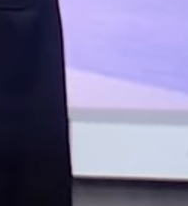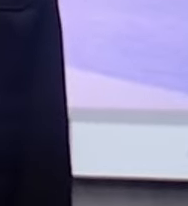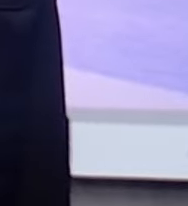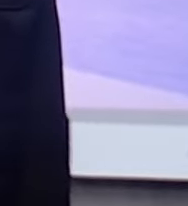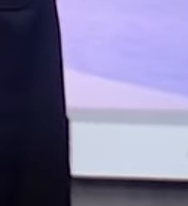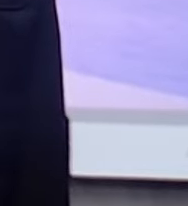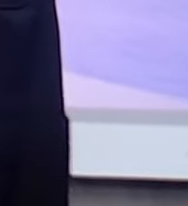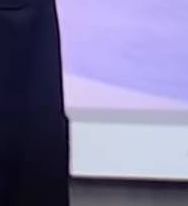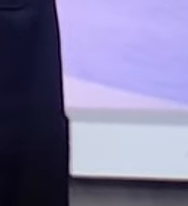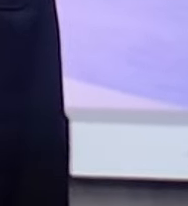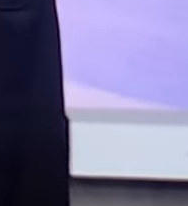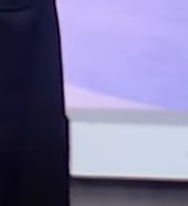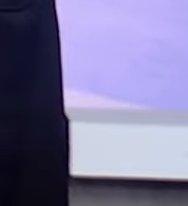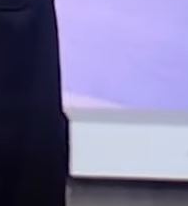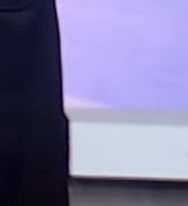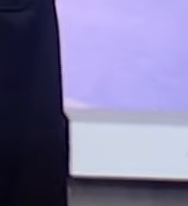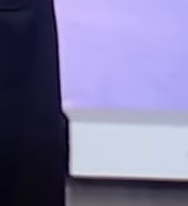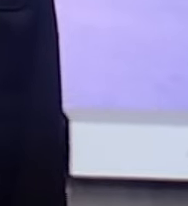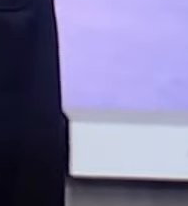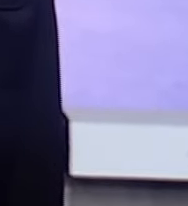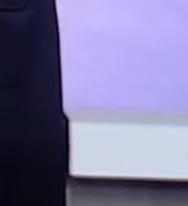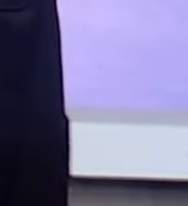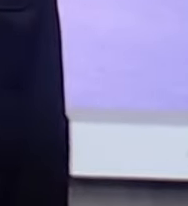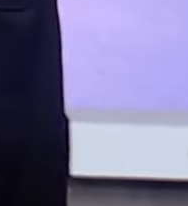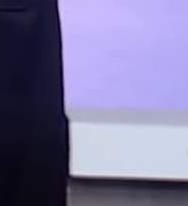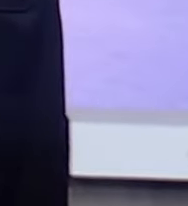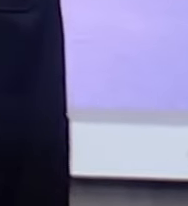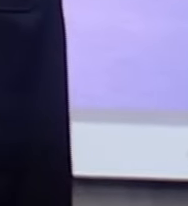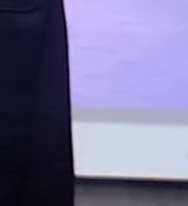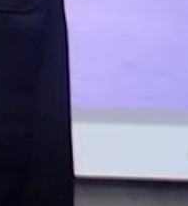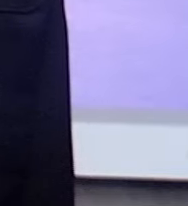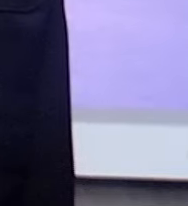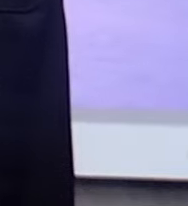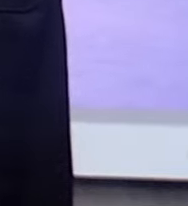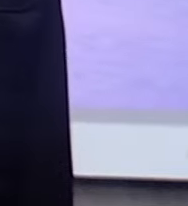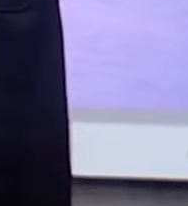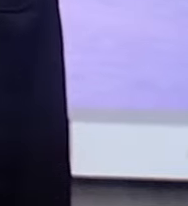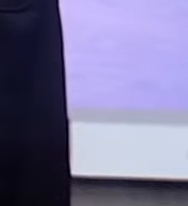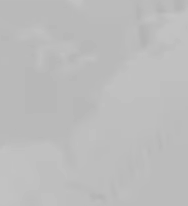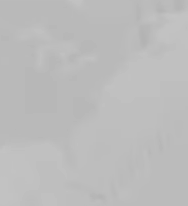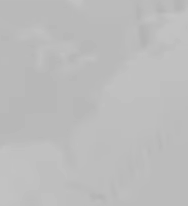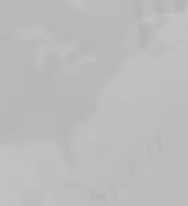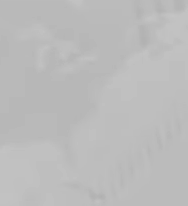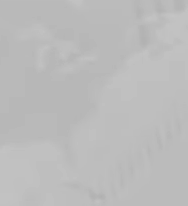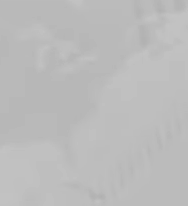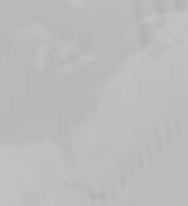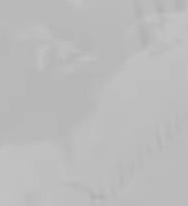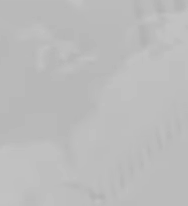samahan niyo kami sa GMA Pinoy TV at sa www.gmanews.tv.